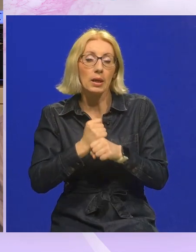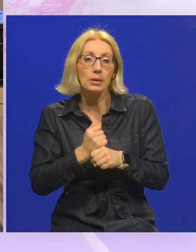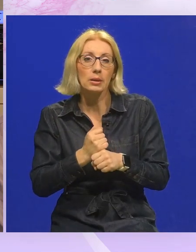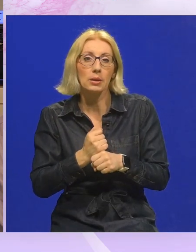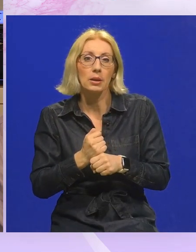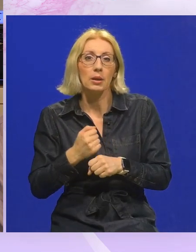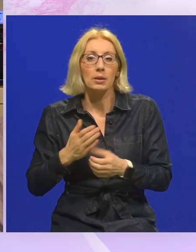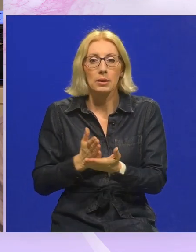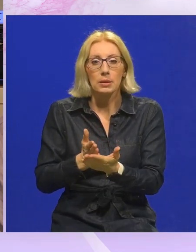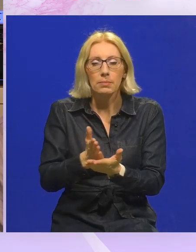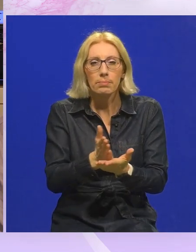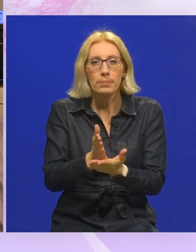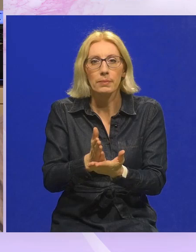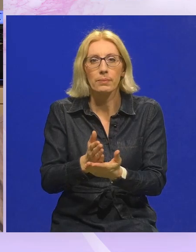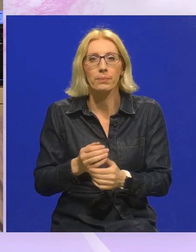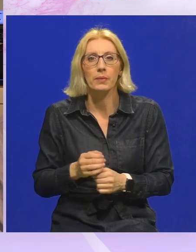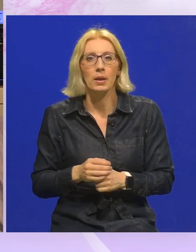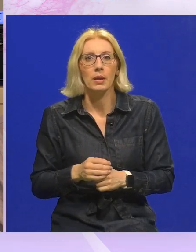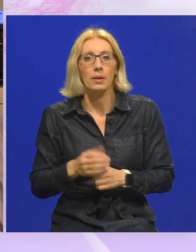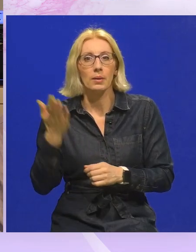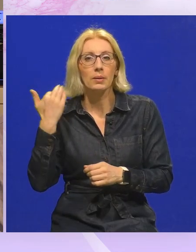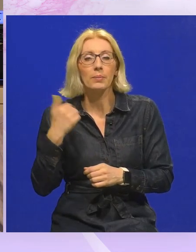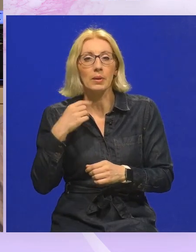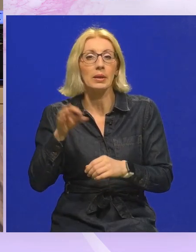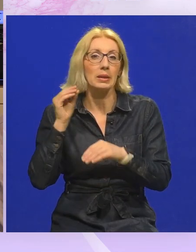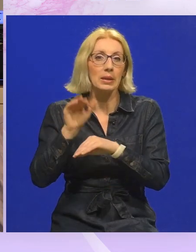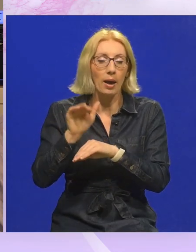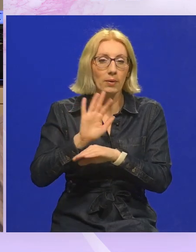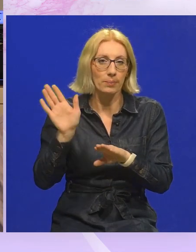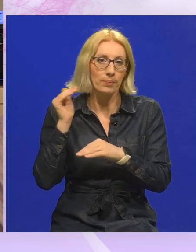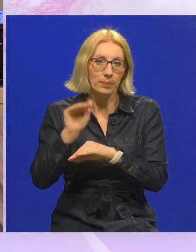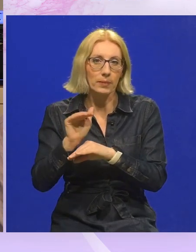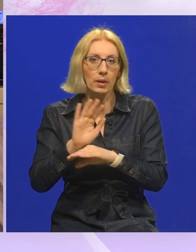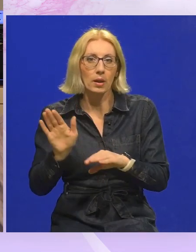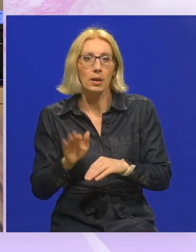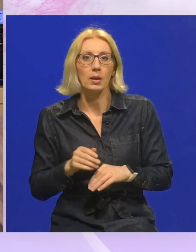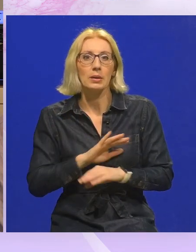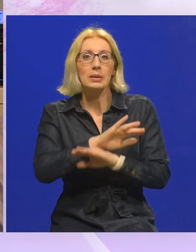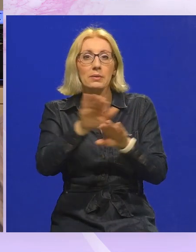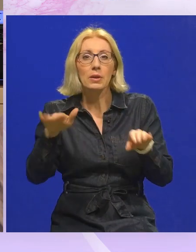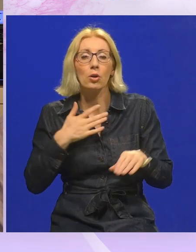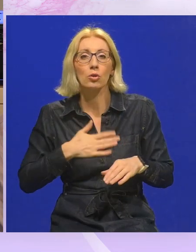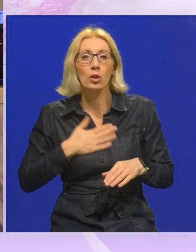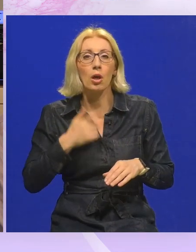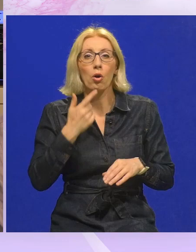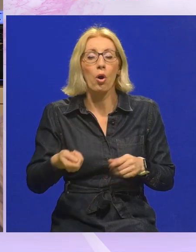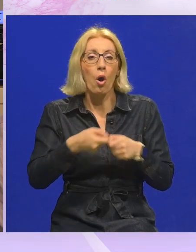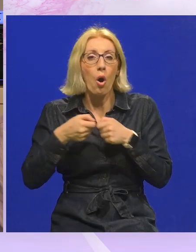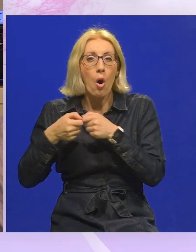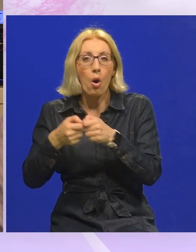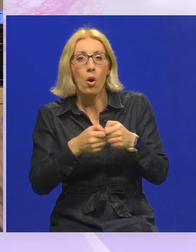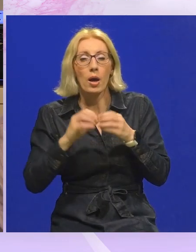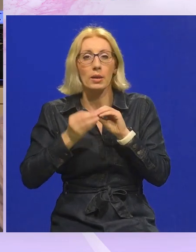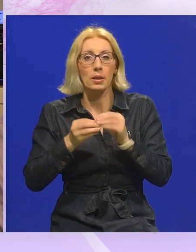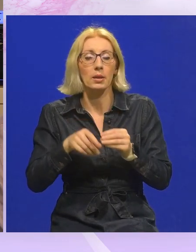su smjernice, kako su već kolege ranije najavile, koje će svakome tko želi organizirati